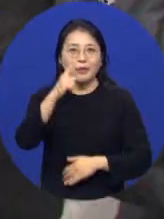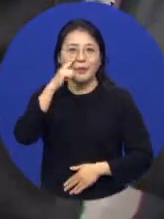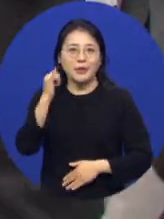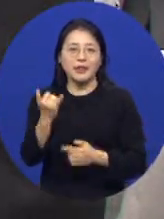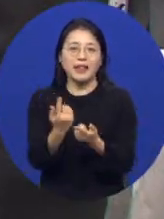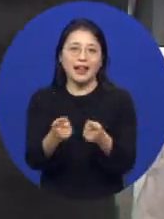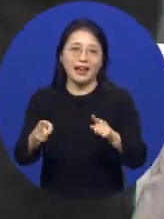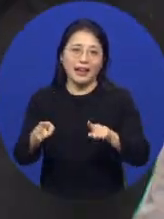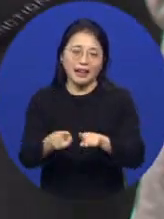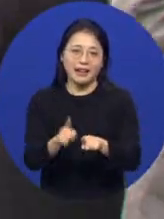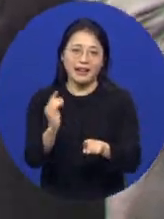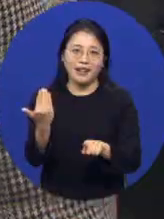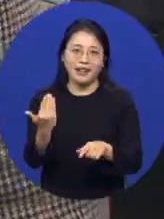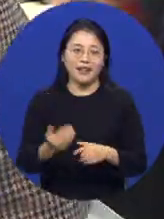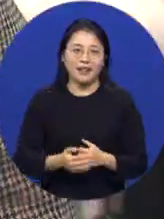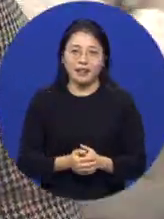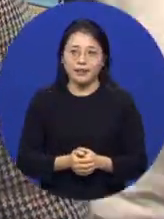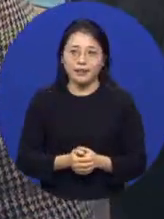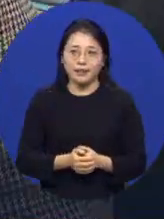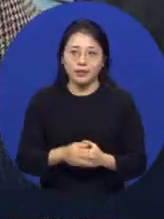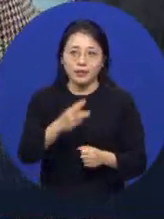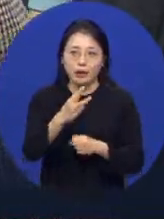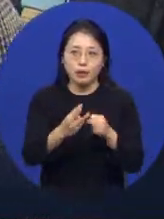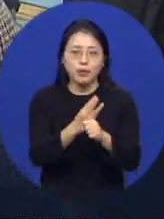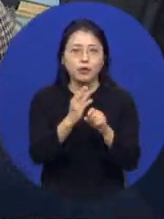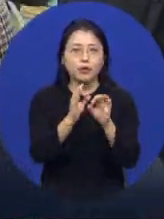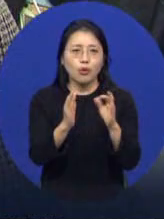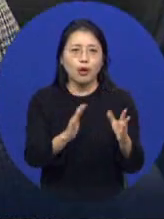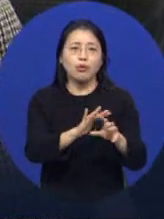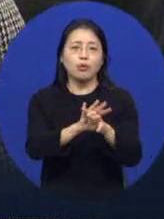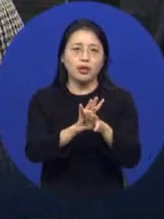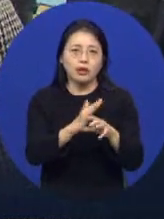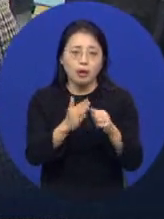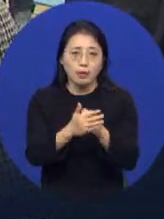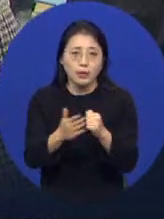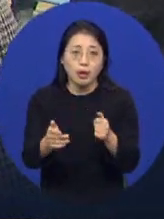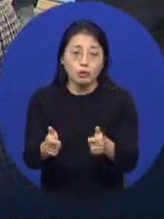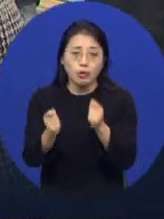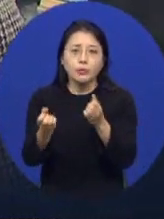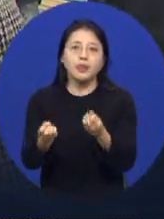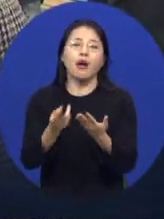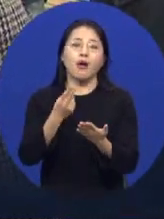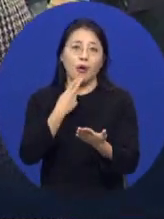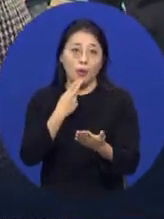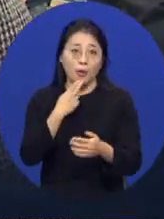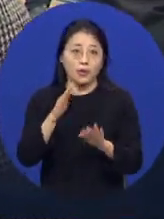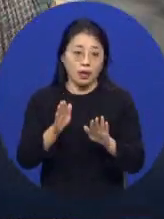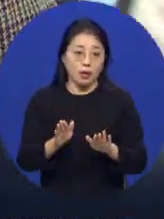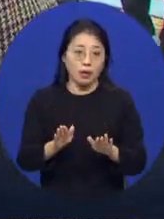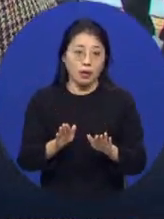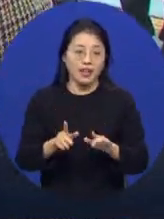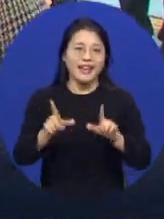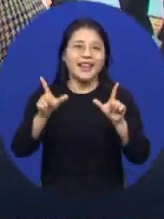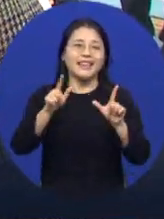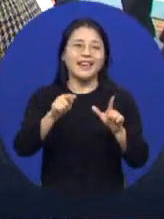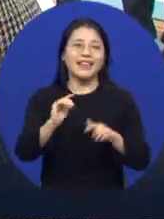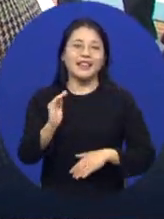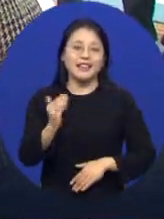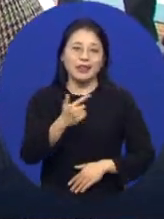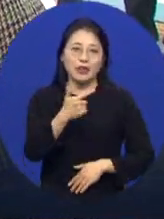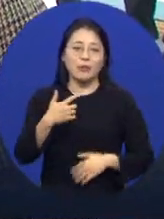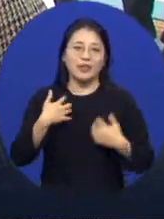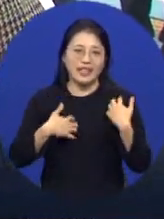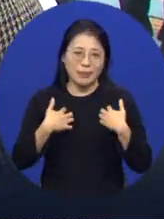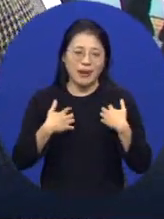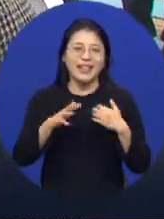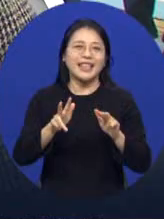순간을 함께했습니다. 3년 동안 코로나 때문에 아예 졸업식을 못했는데 오늘 해서 너무 기쁘고요. 지금 시작과